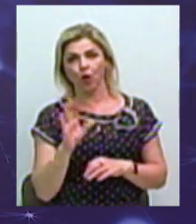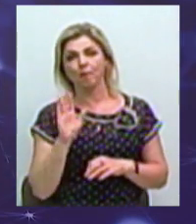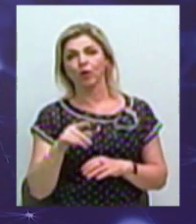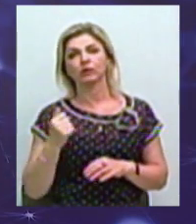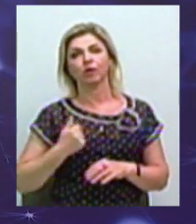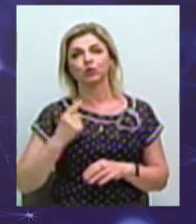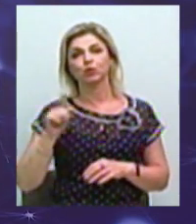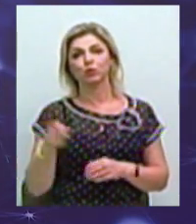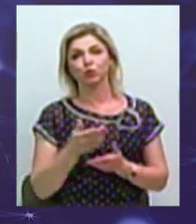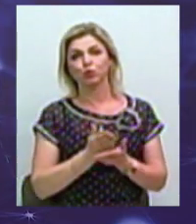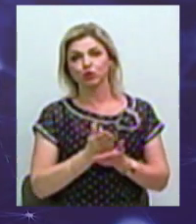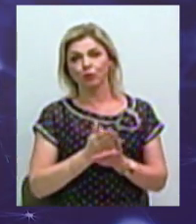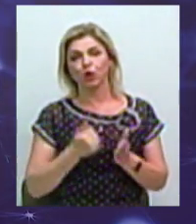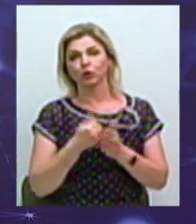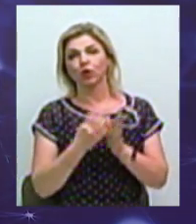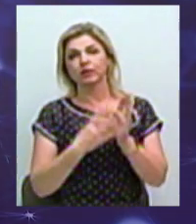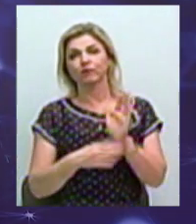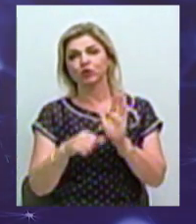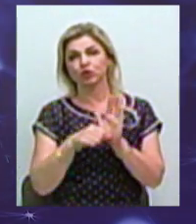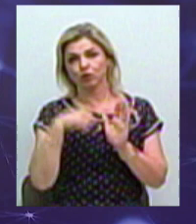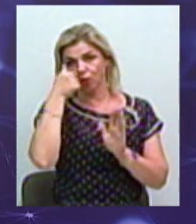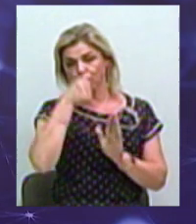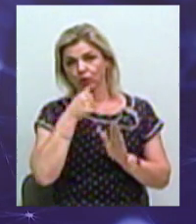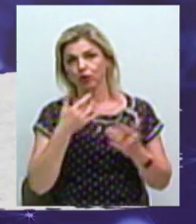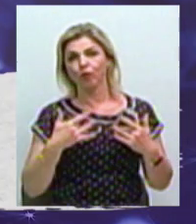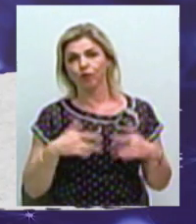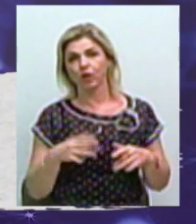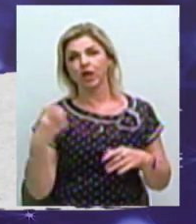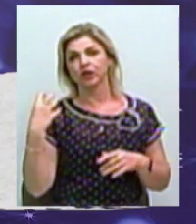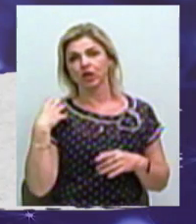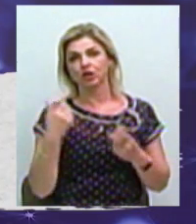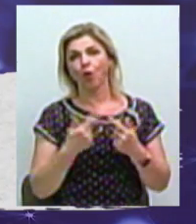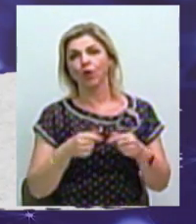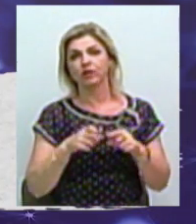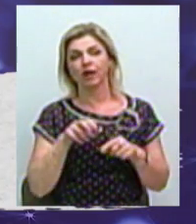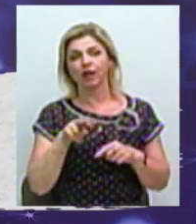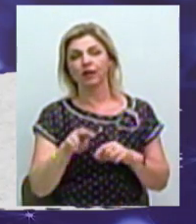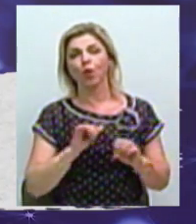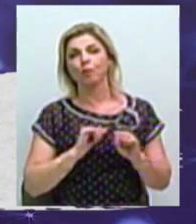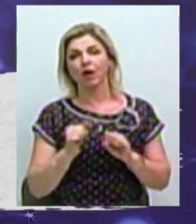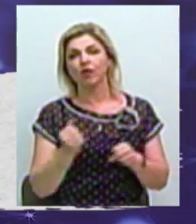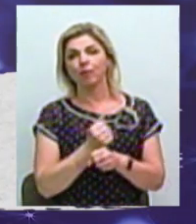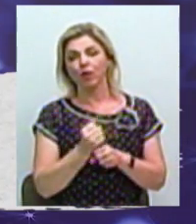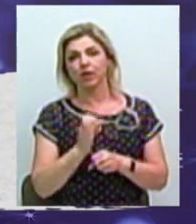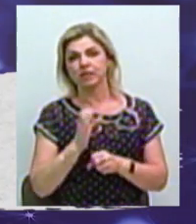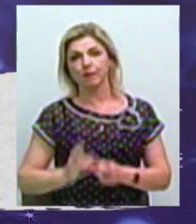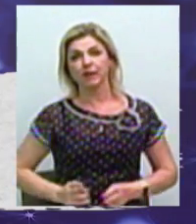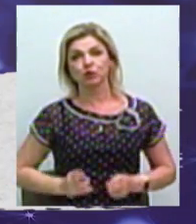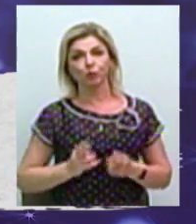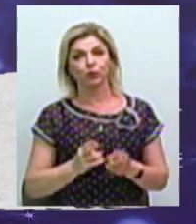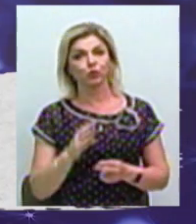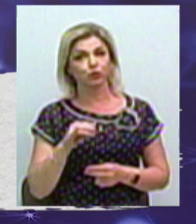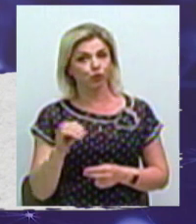службу. Служил до 96-го года. Уволился с должности начальника отдела управления по борьбе с организованной преступностью. И